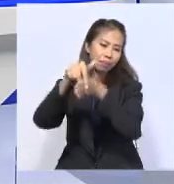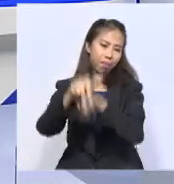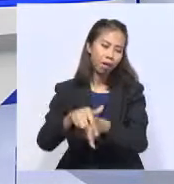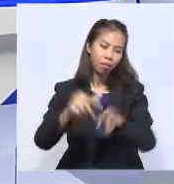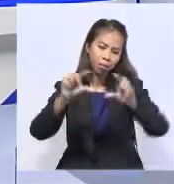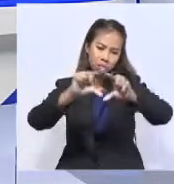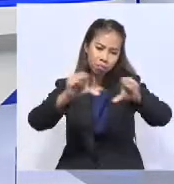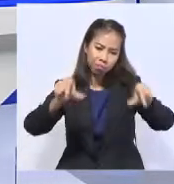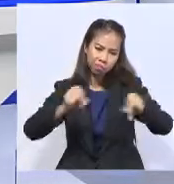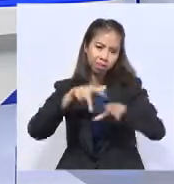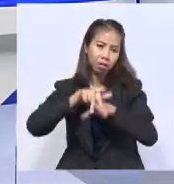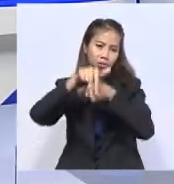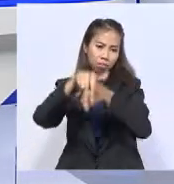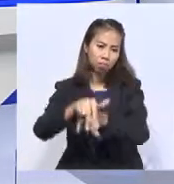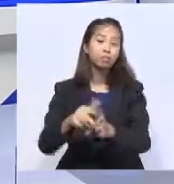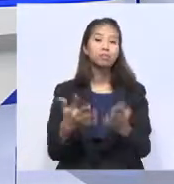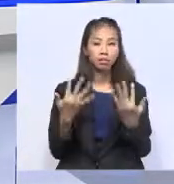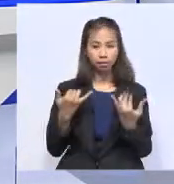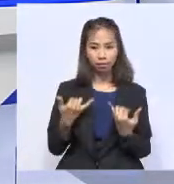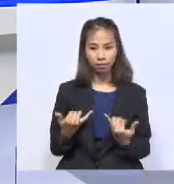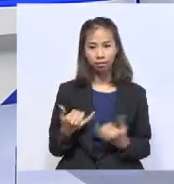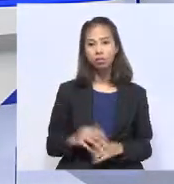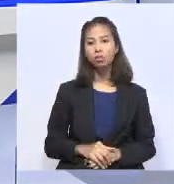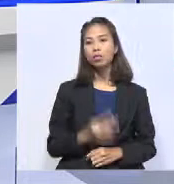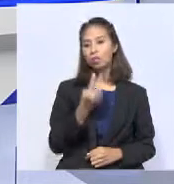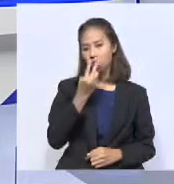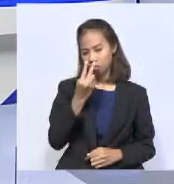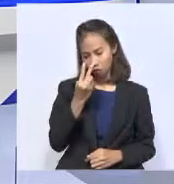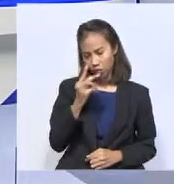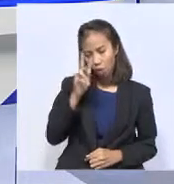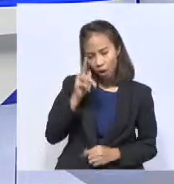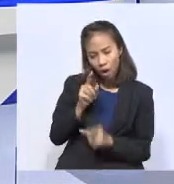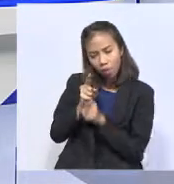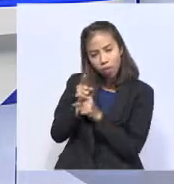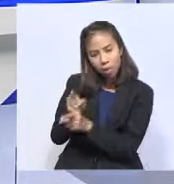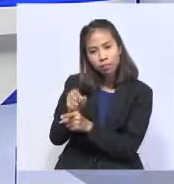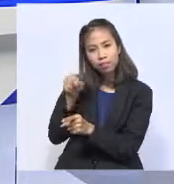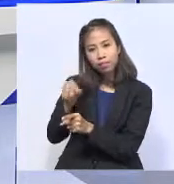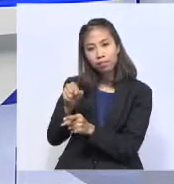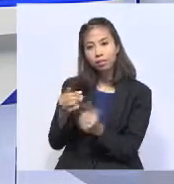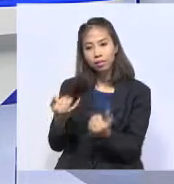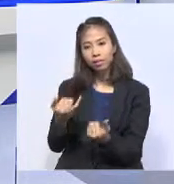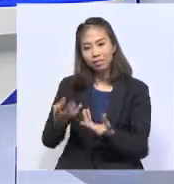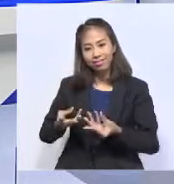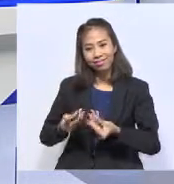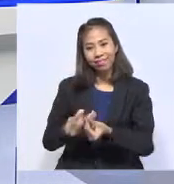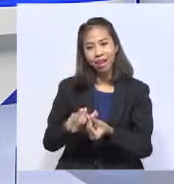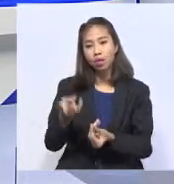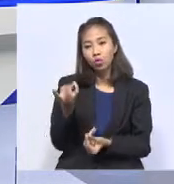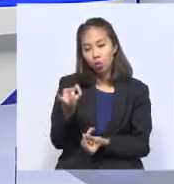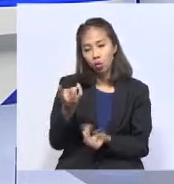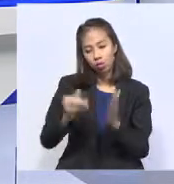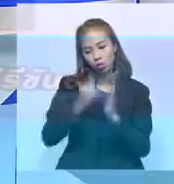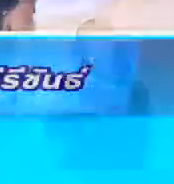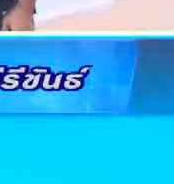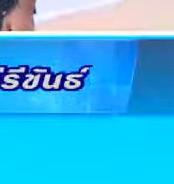จัดการในเชิงพื้นที่ต่อไปคุณจักรพลพัทรกิจลือชัยนะครับไปเกาะติดเรื่องนี้ตอนนี้นะครับอยู่ที่หาดไซน้อยจังหวัดประจวบคีรีขัน